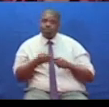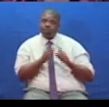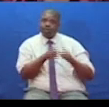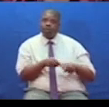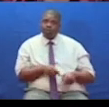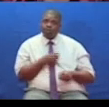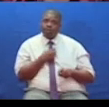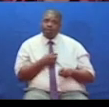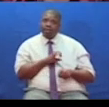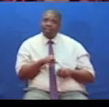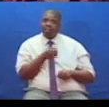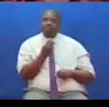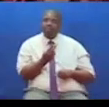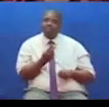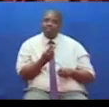megawati